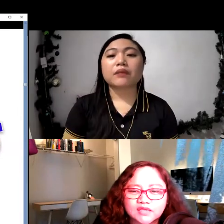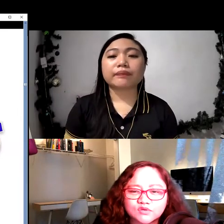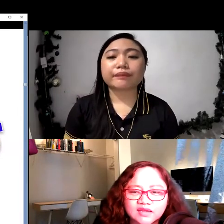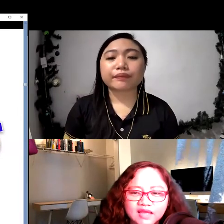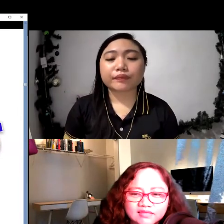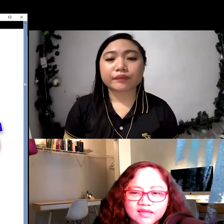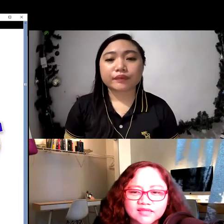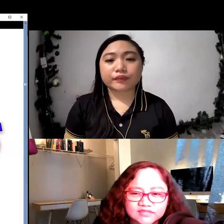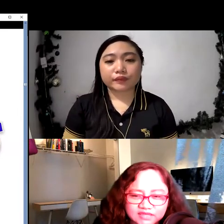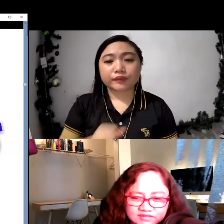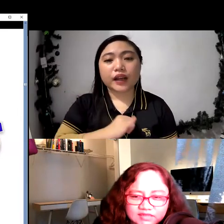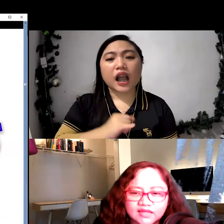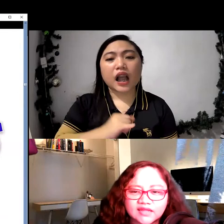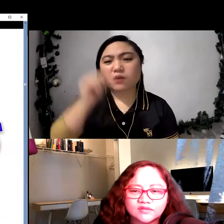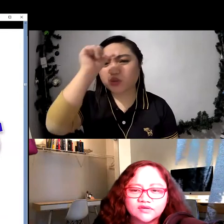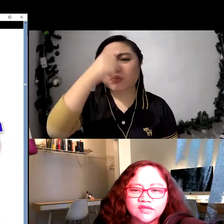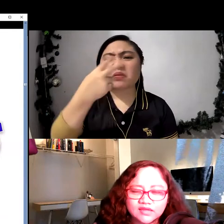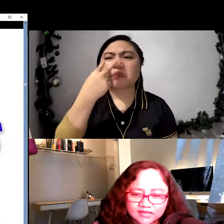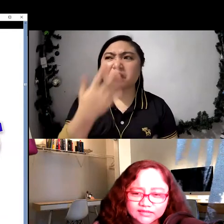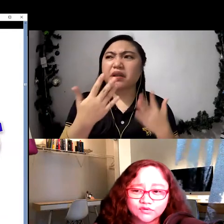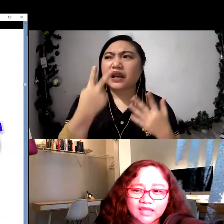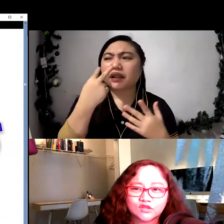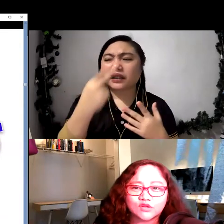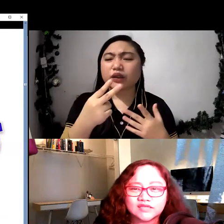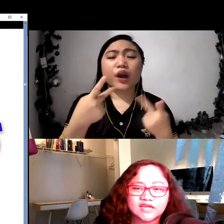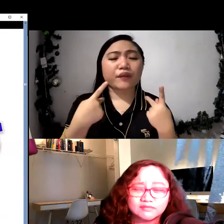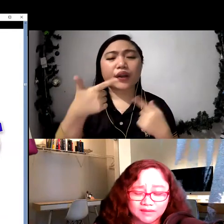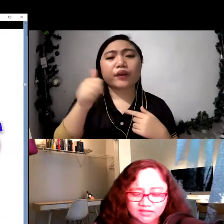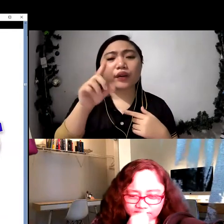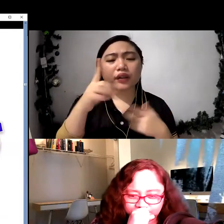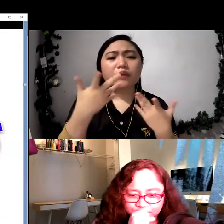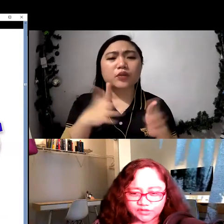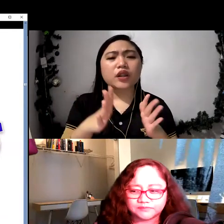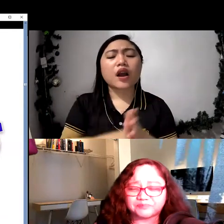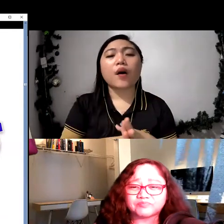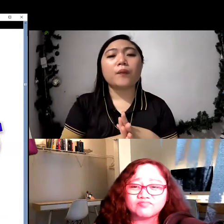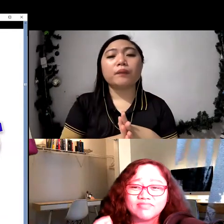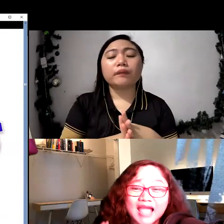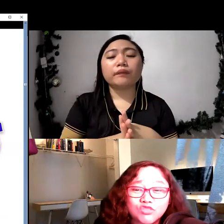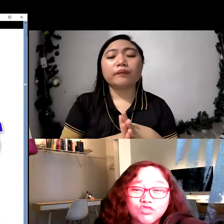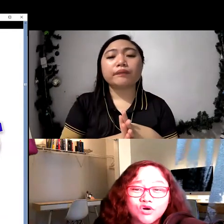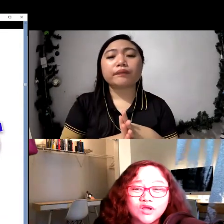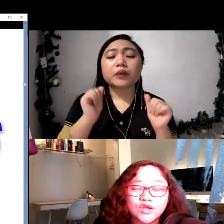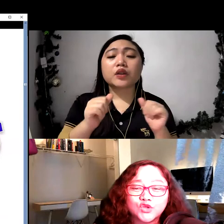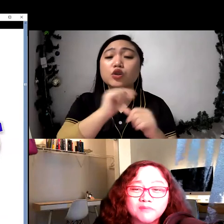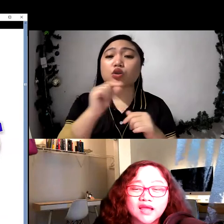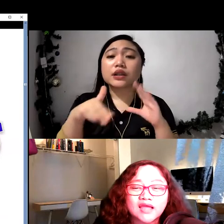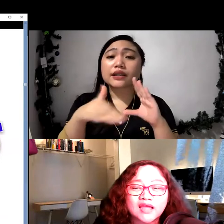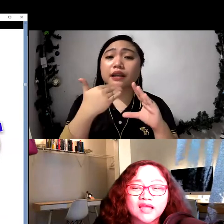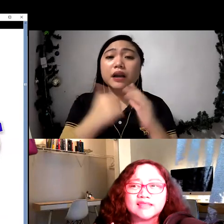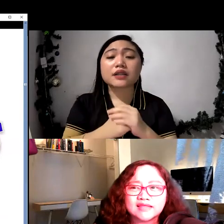sa inyo nag-GAD na, nag-GST na, no? Can you write on the chat box? Sorry. Ano yung